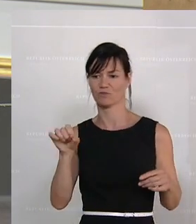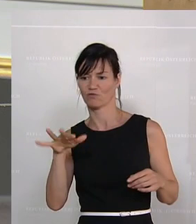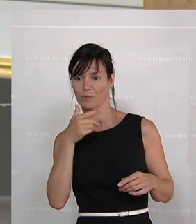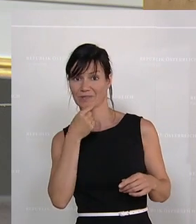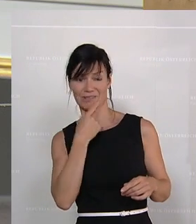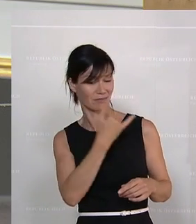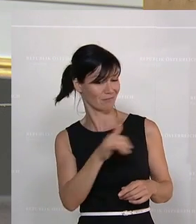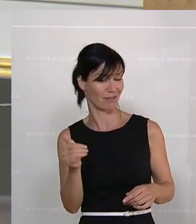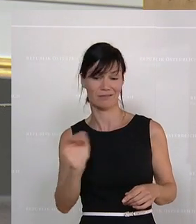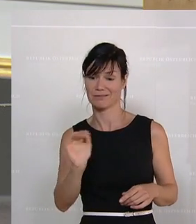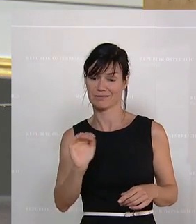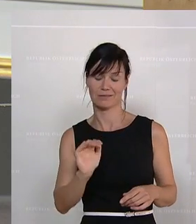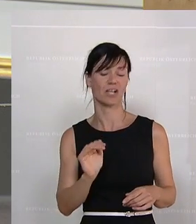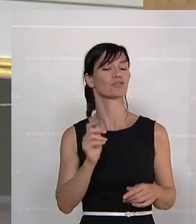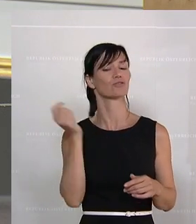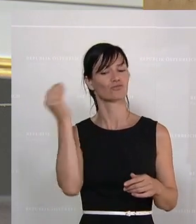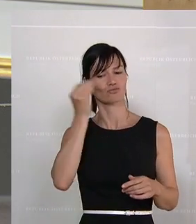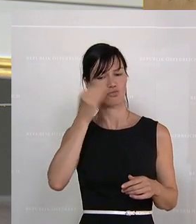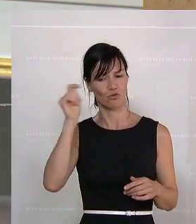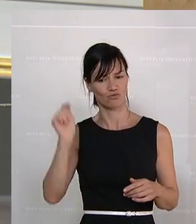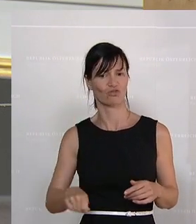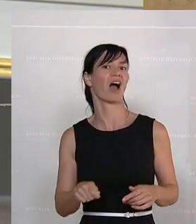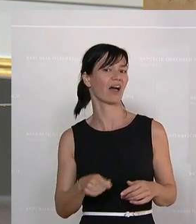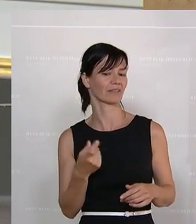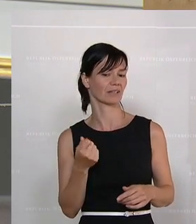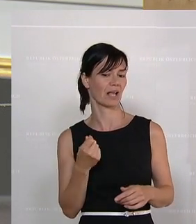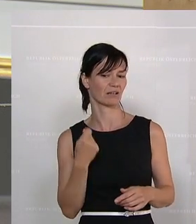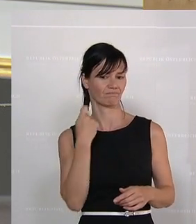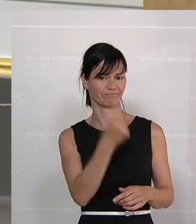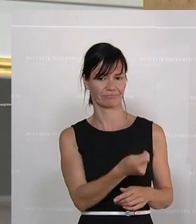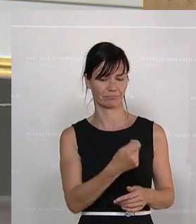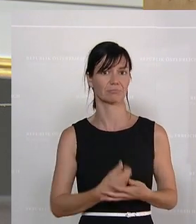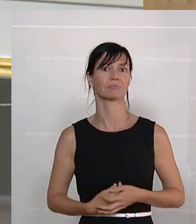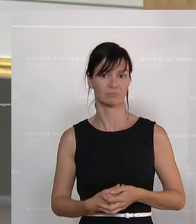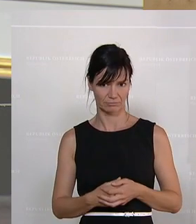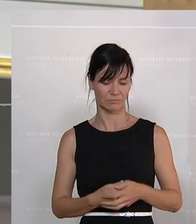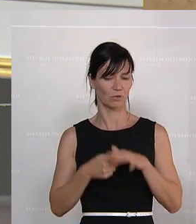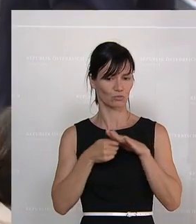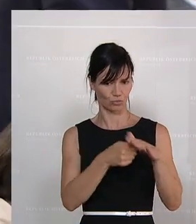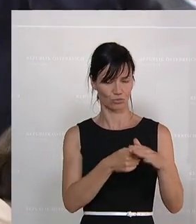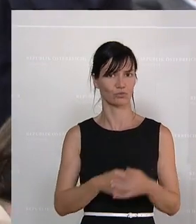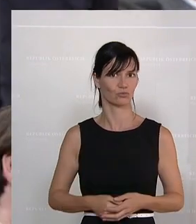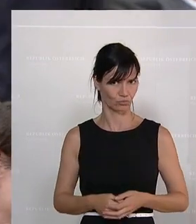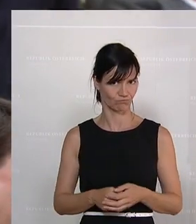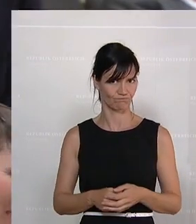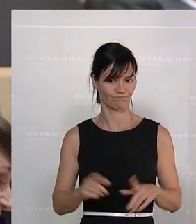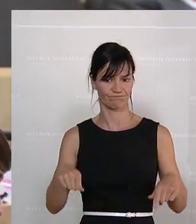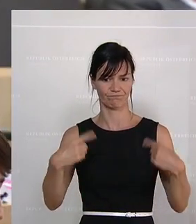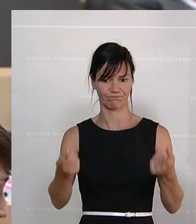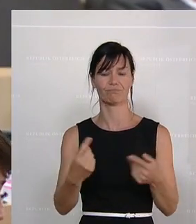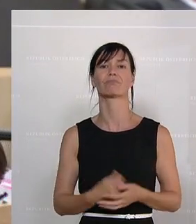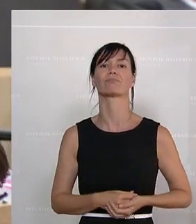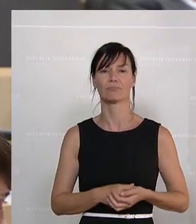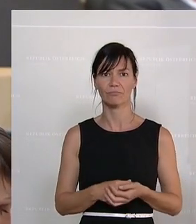wird beim schulstart mit dem sogenannten schulstartgeld unterstützt dann geht es weiter mit